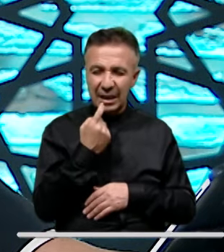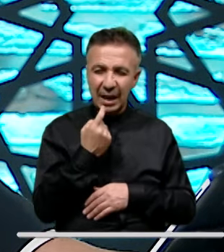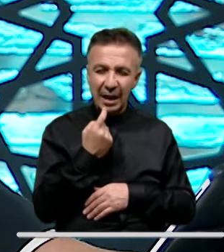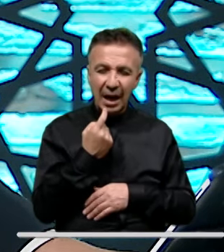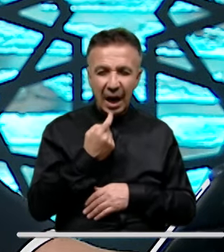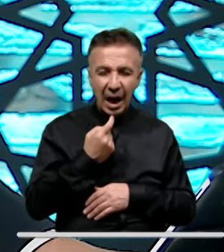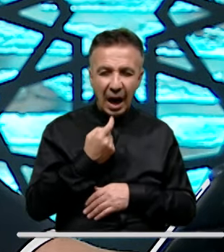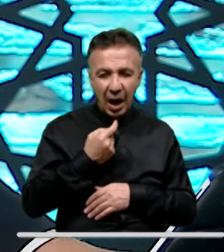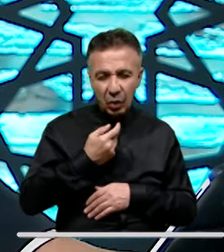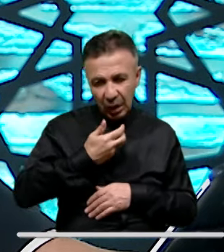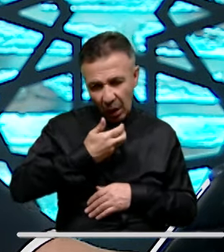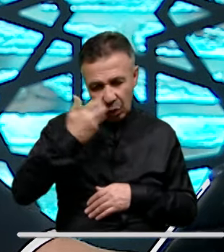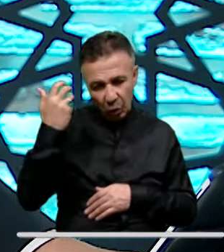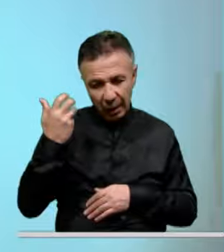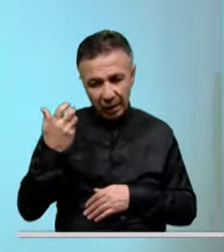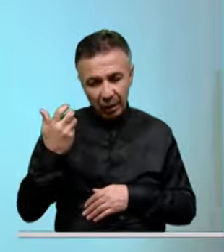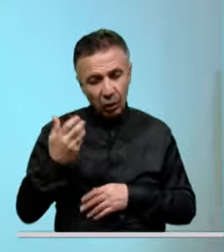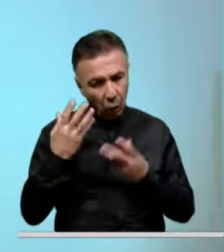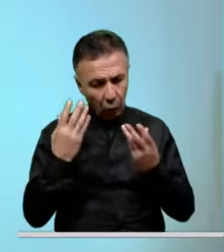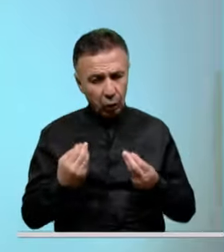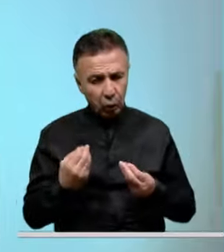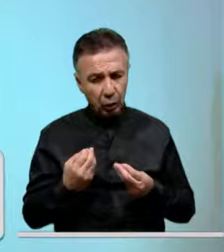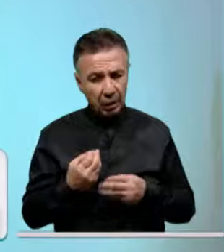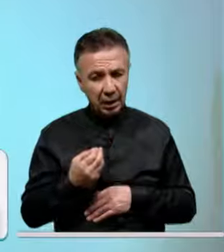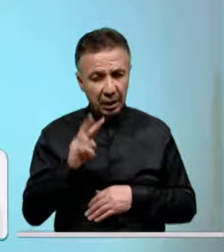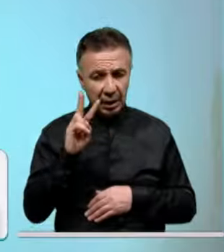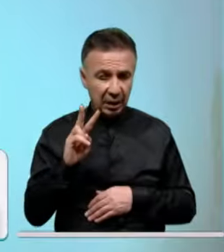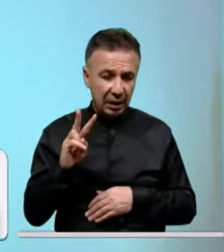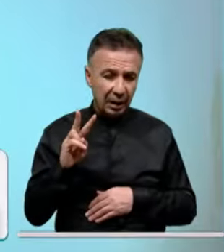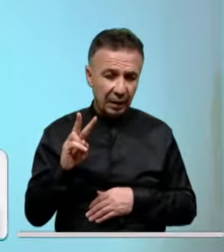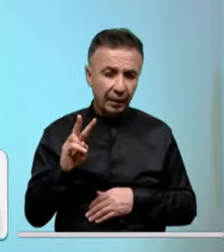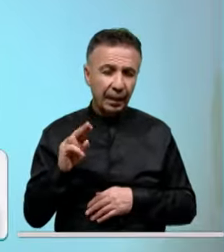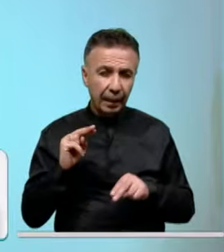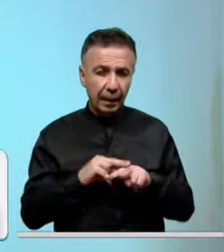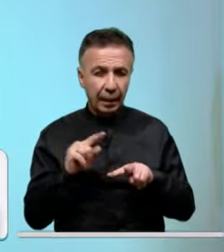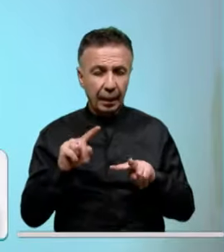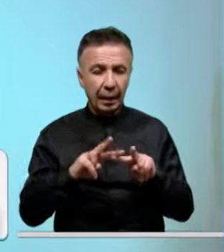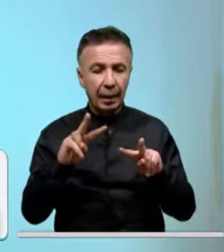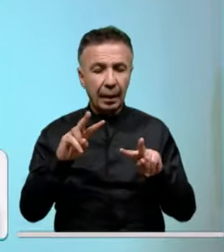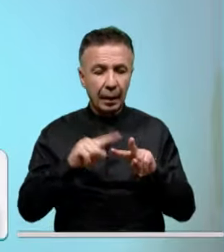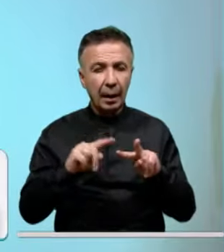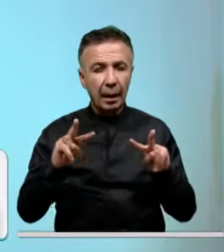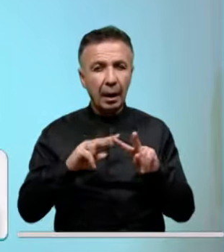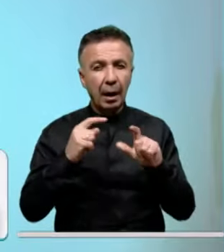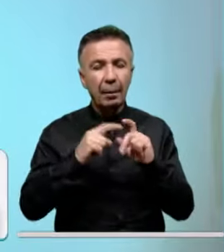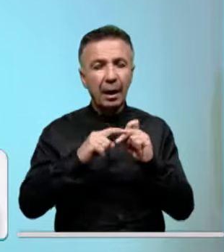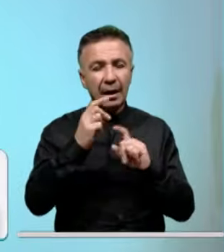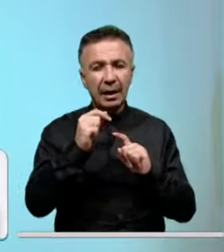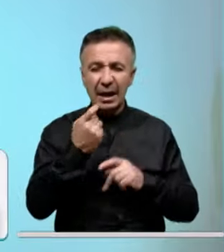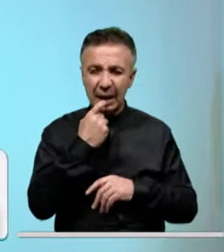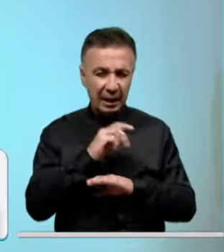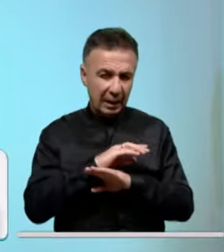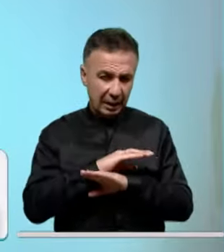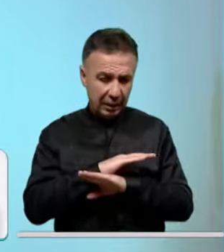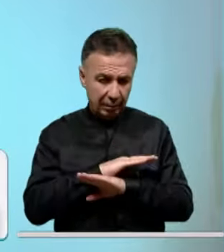olur mu? Kurban olur. 2 kameri yılını doldurmuş ancak halkın anlayacağı ifadeyle